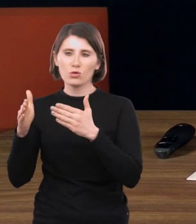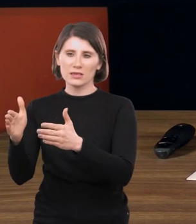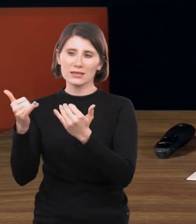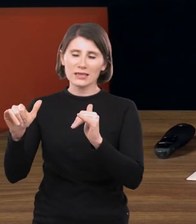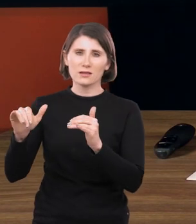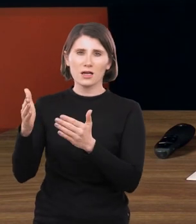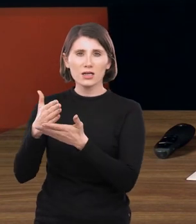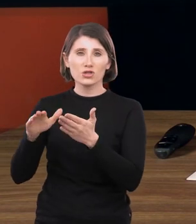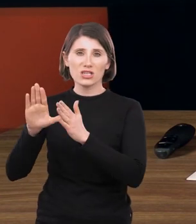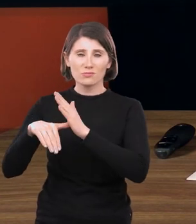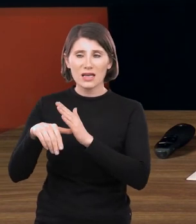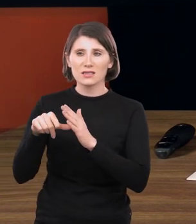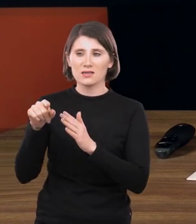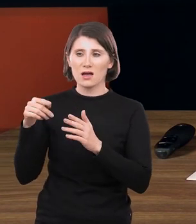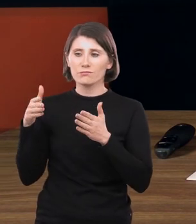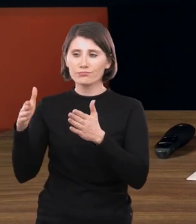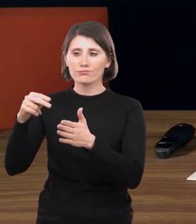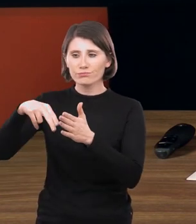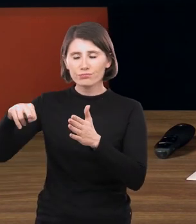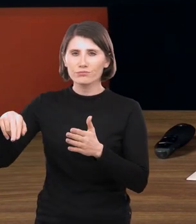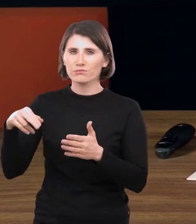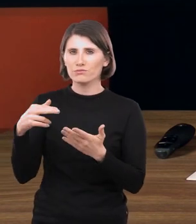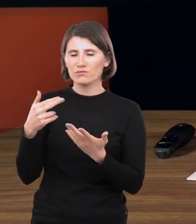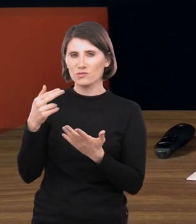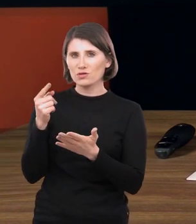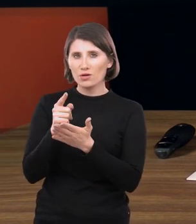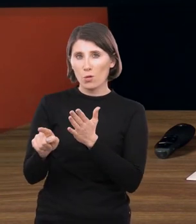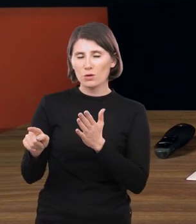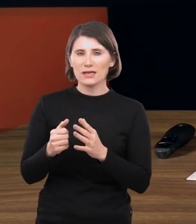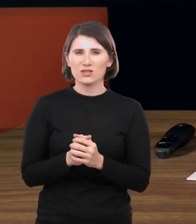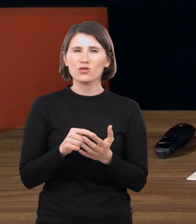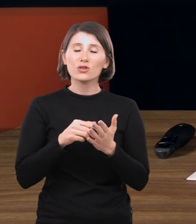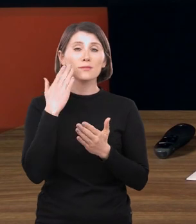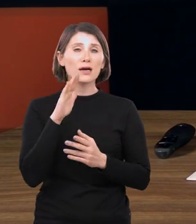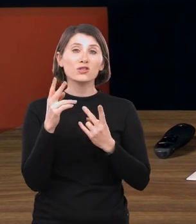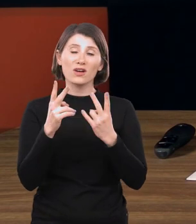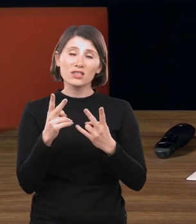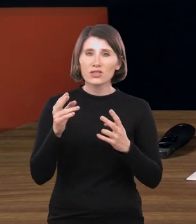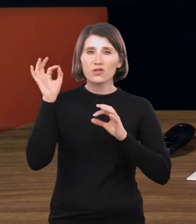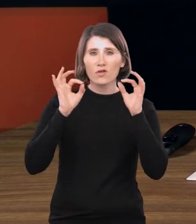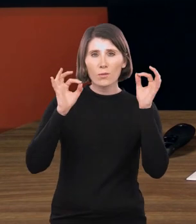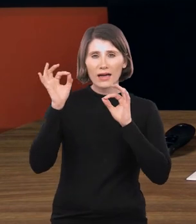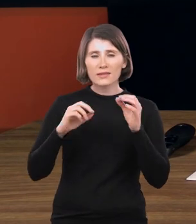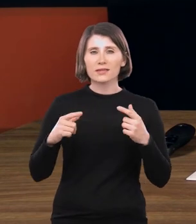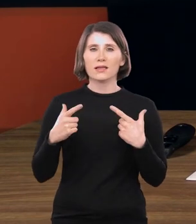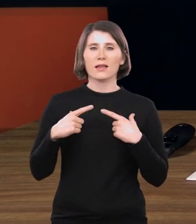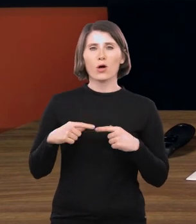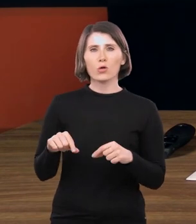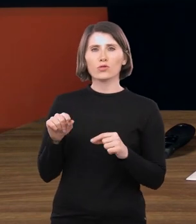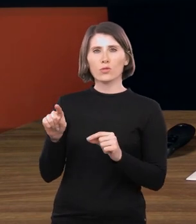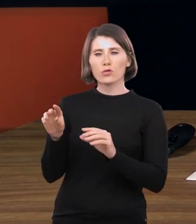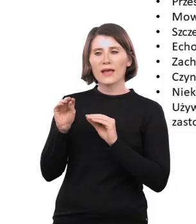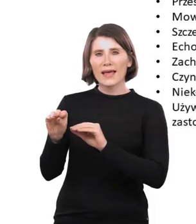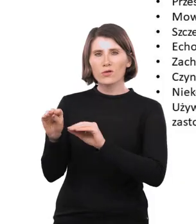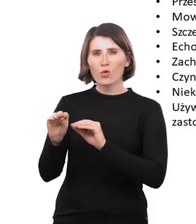innej ulicy. To bardzo ważne informacje dla osób, które edukują dzieci